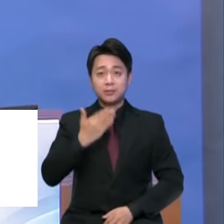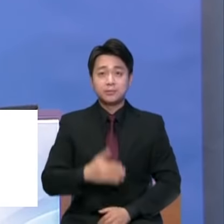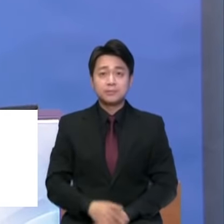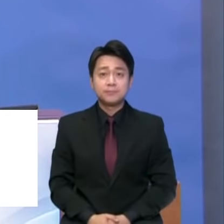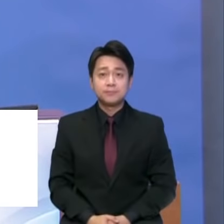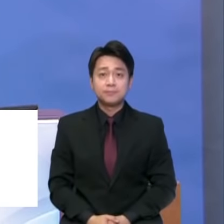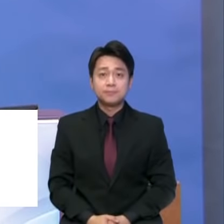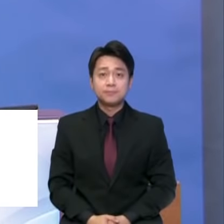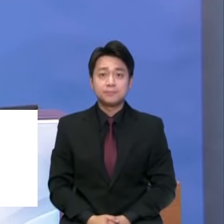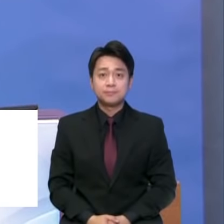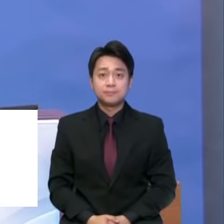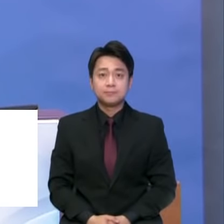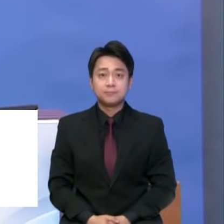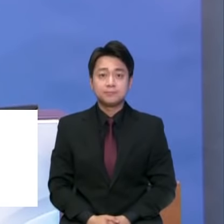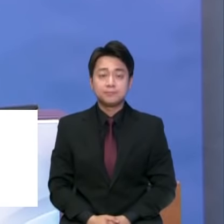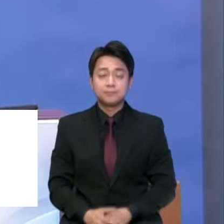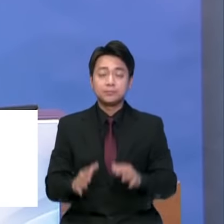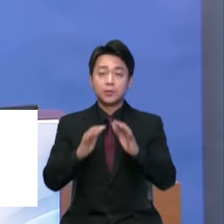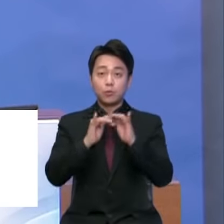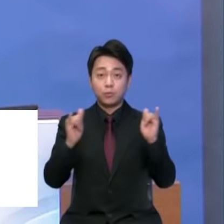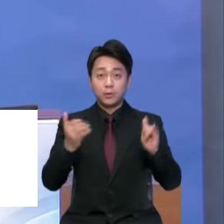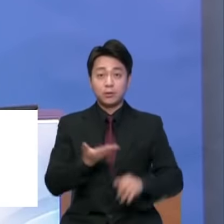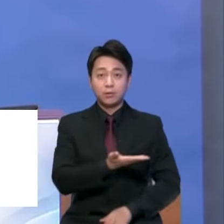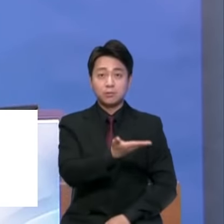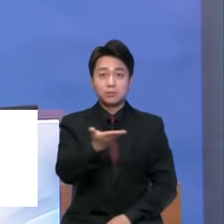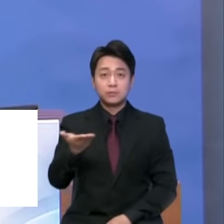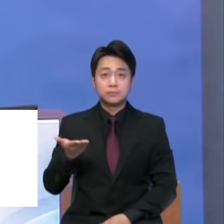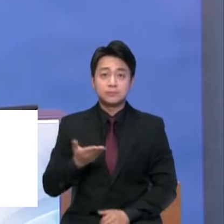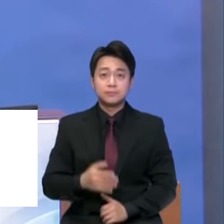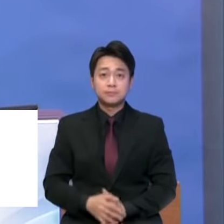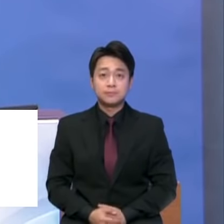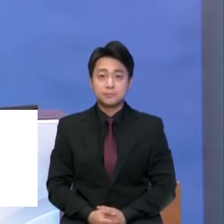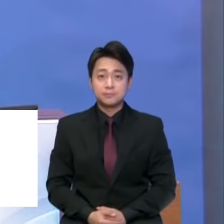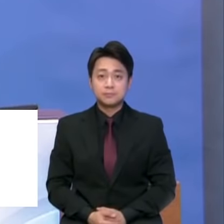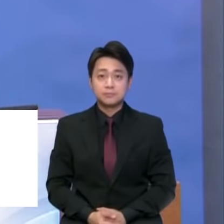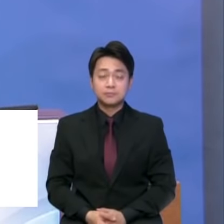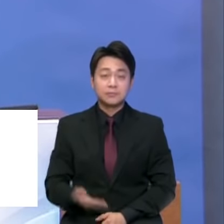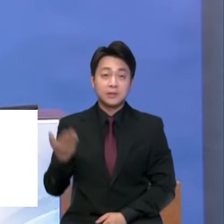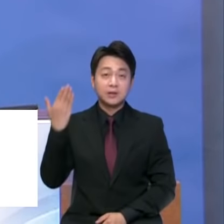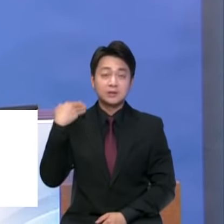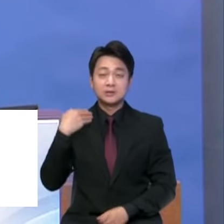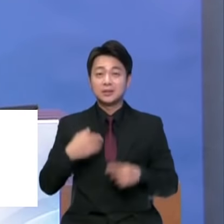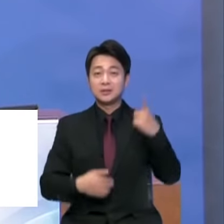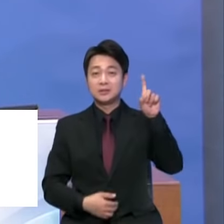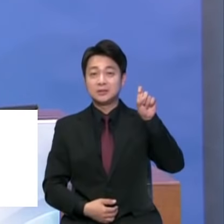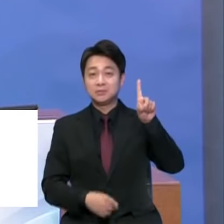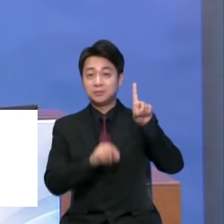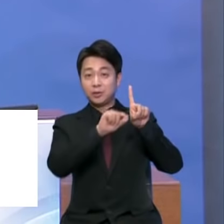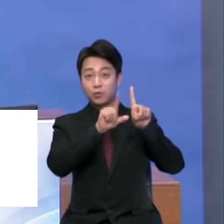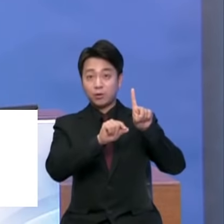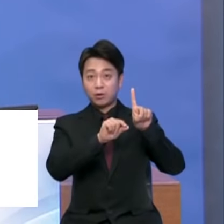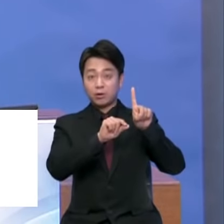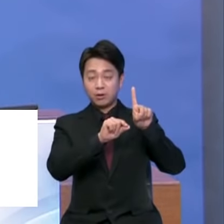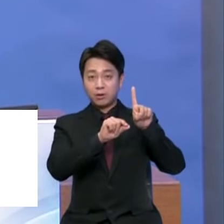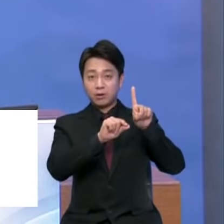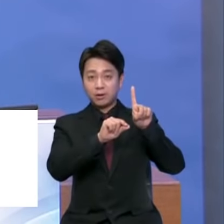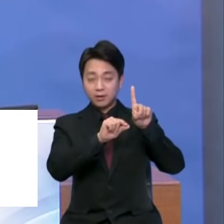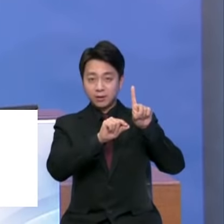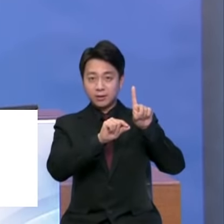존경하는 국민 여러분, 11월쯤 국민 집단 면역이라는 희망이 눈에 들어오고